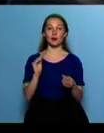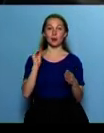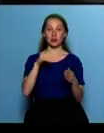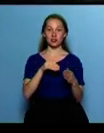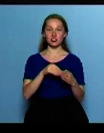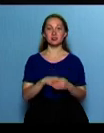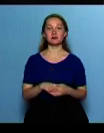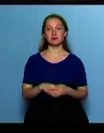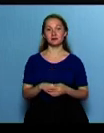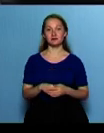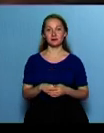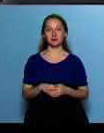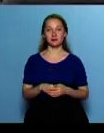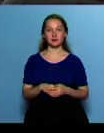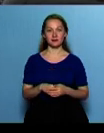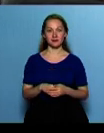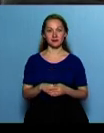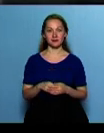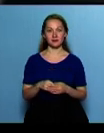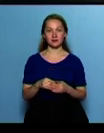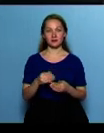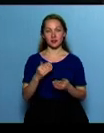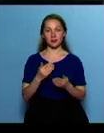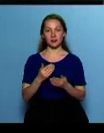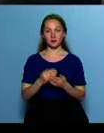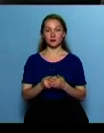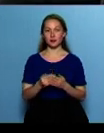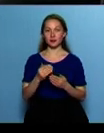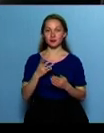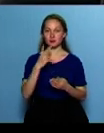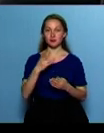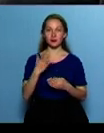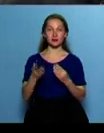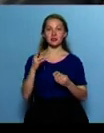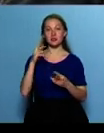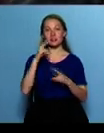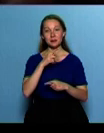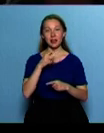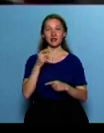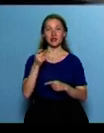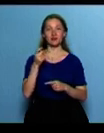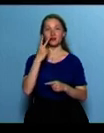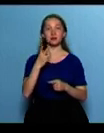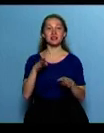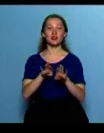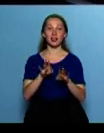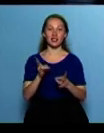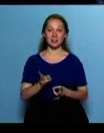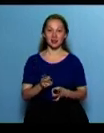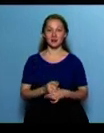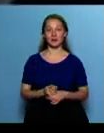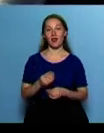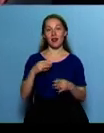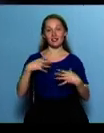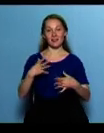На щеку и совмещать. Можно. А левую руку правильно держу? Почти правильно. У вас. Покажите, как надо. Советы оказались ценными, и